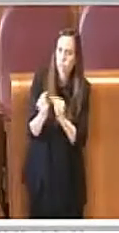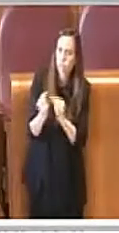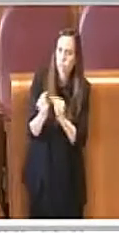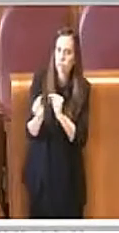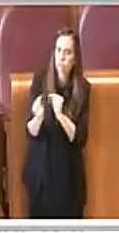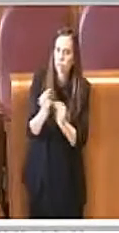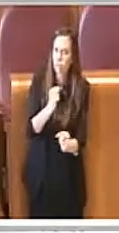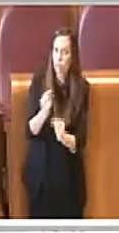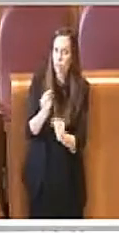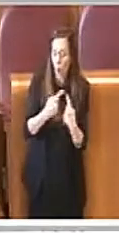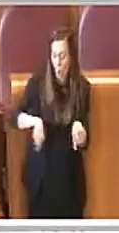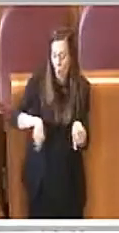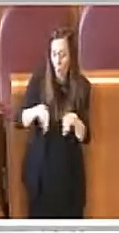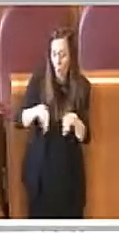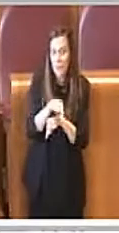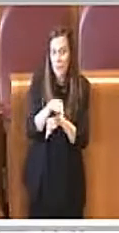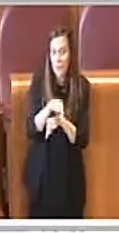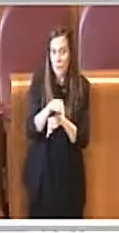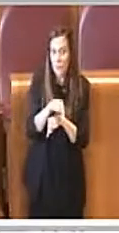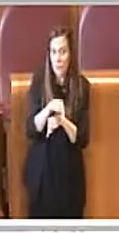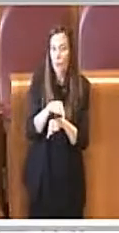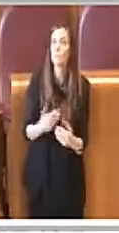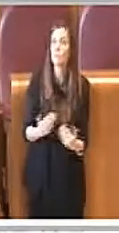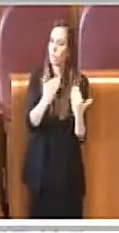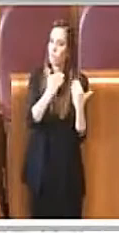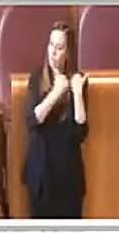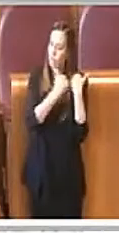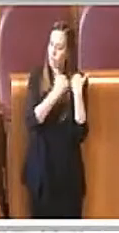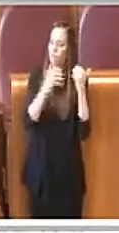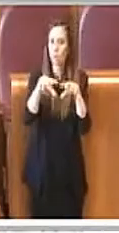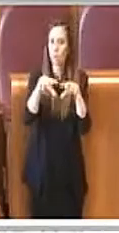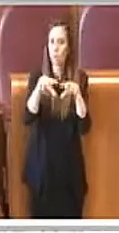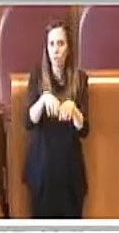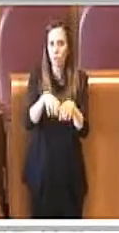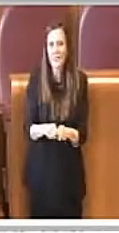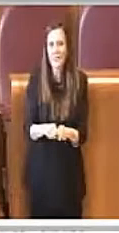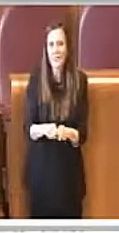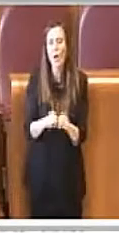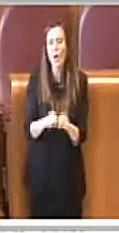avanti dalla Commissione che si è assunta l'impegno di